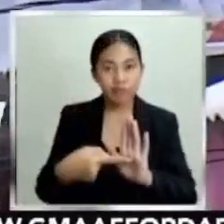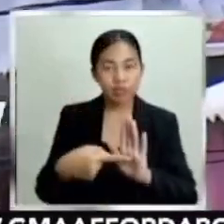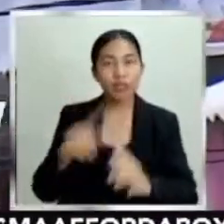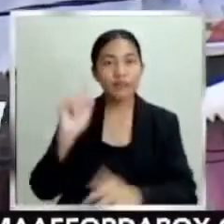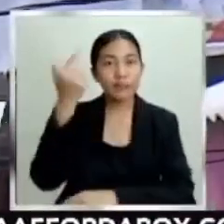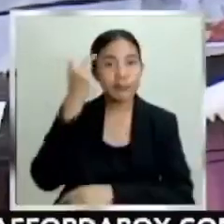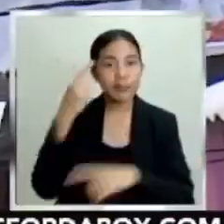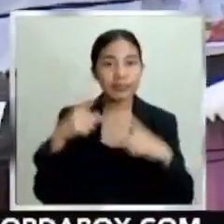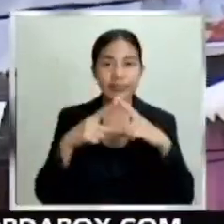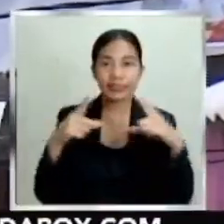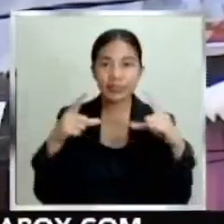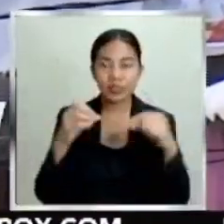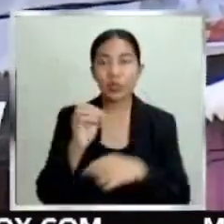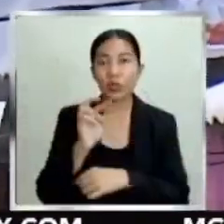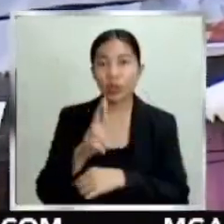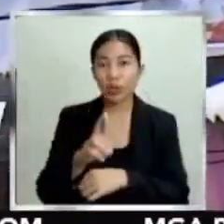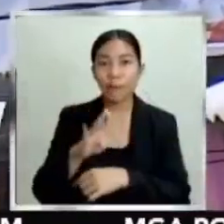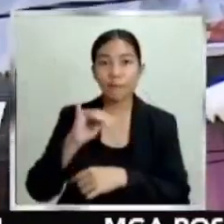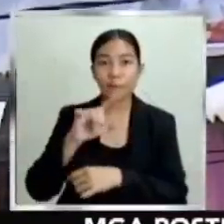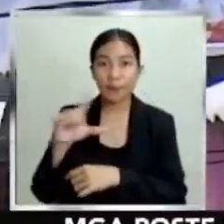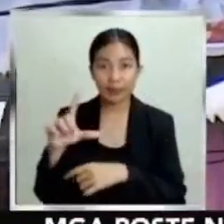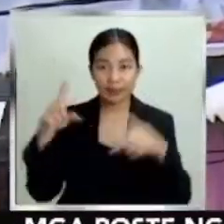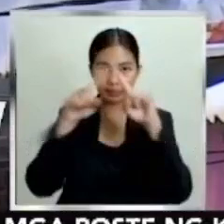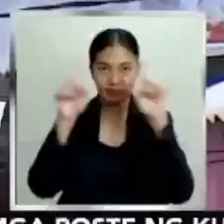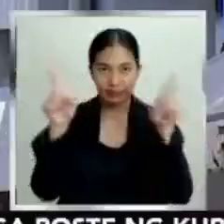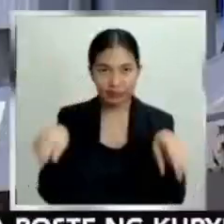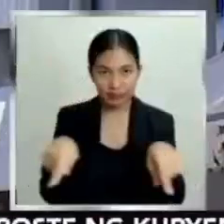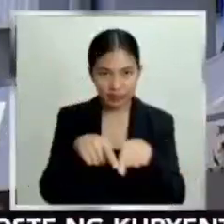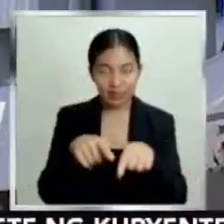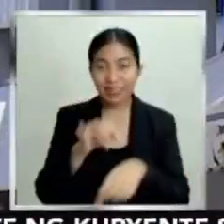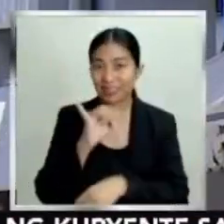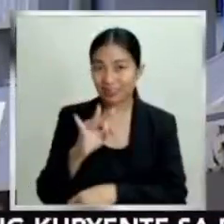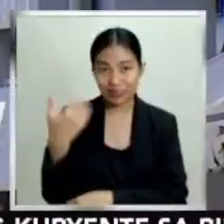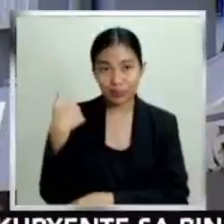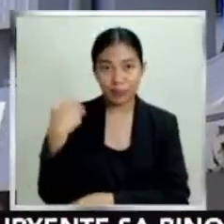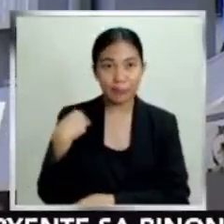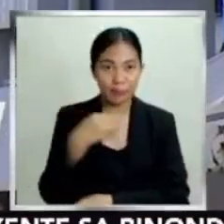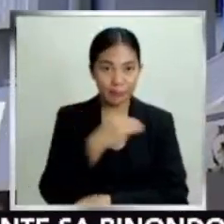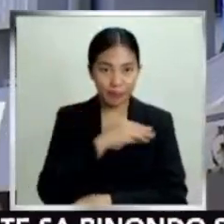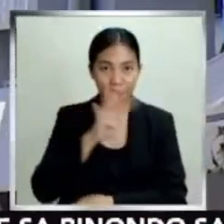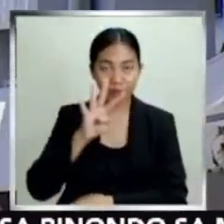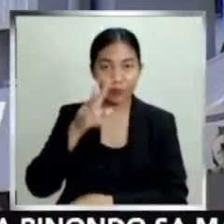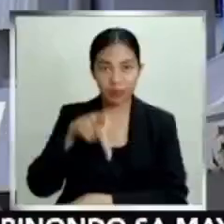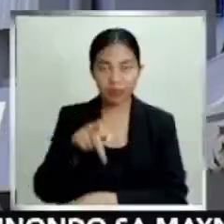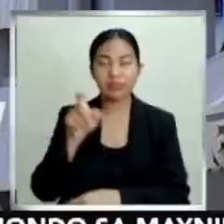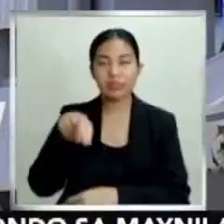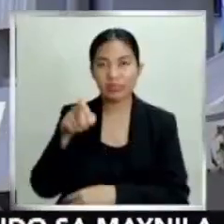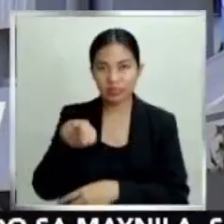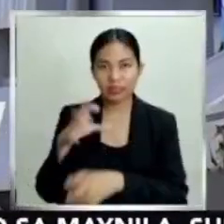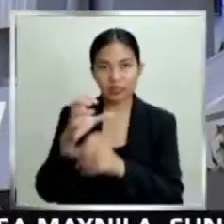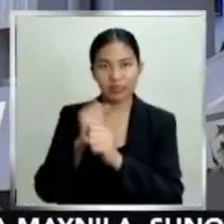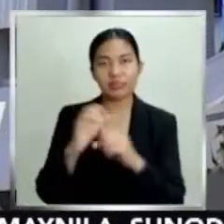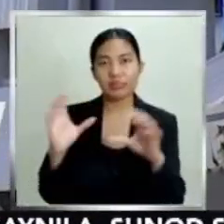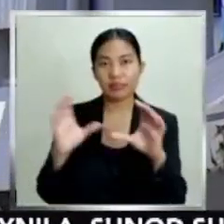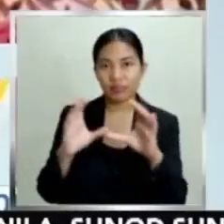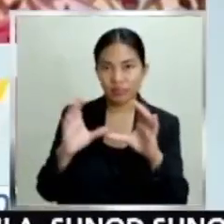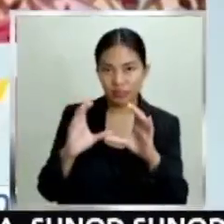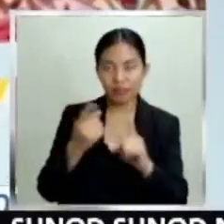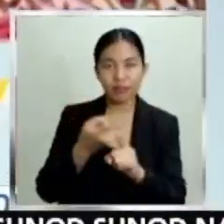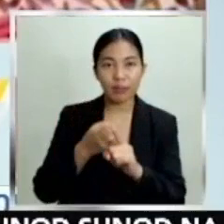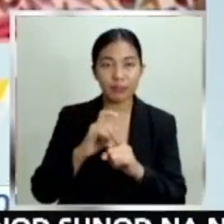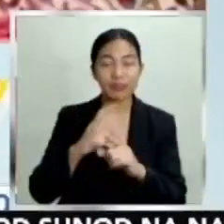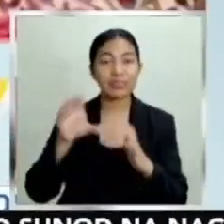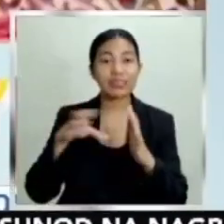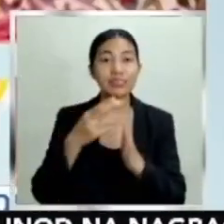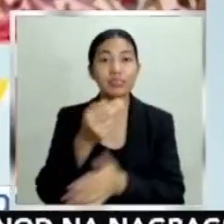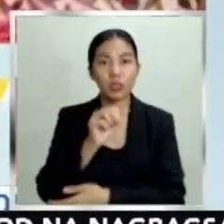Sa mga hindi naman daw miyembro ng 4-piece, kailangan munang kumuha ng certification galing sa local social welfare and development sa City Hall o munisipyo. Kailangan